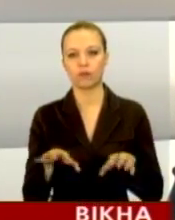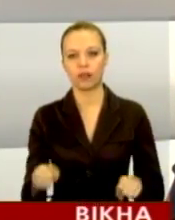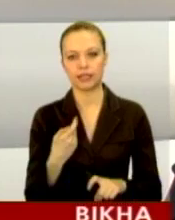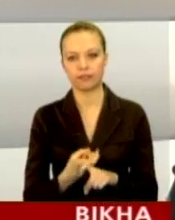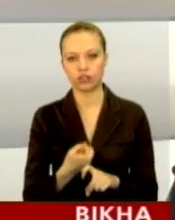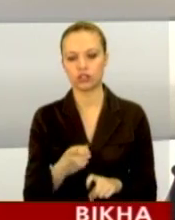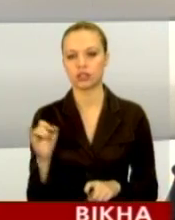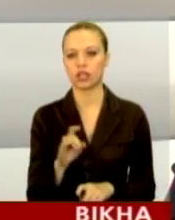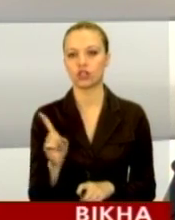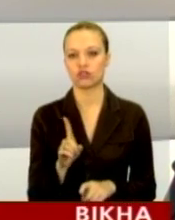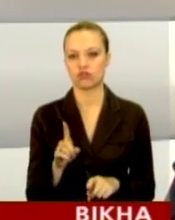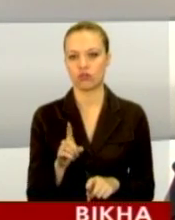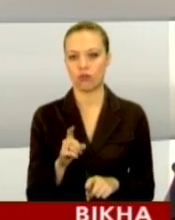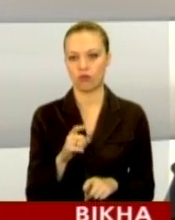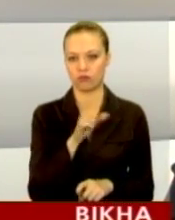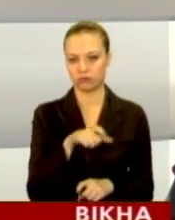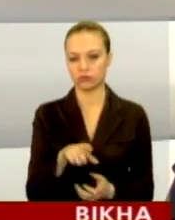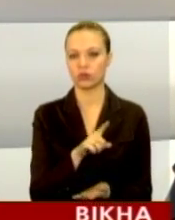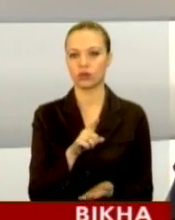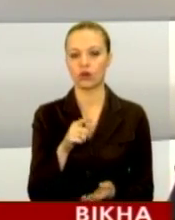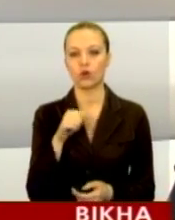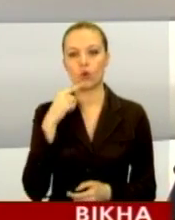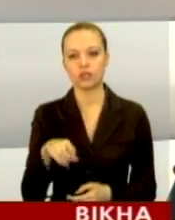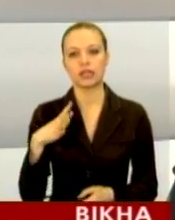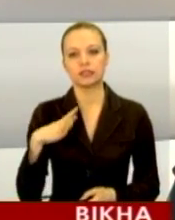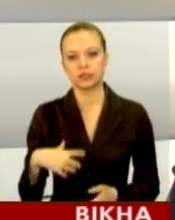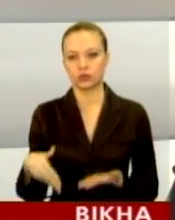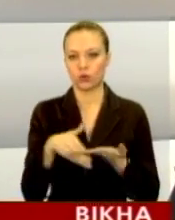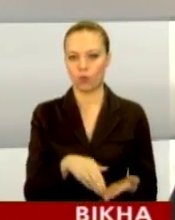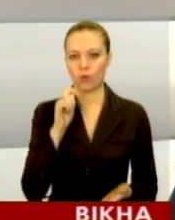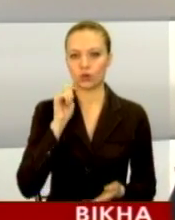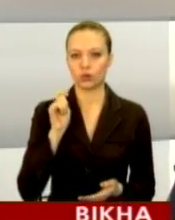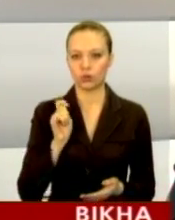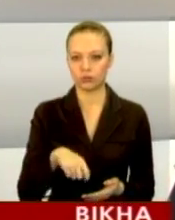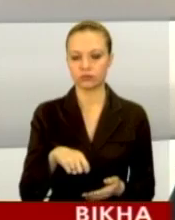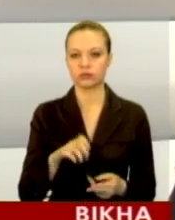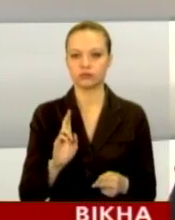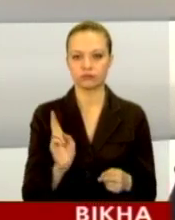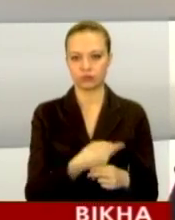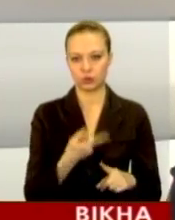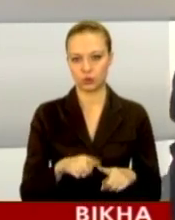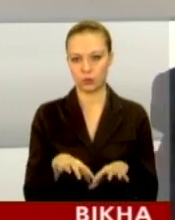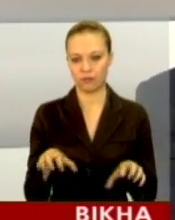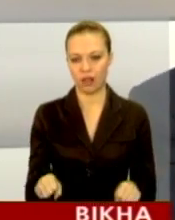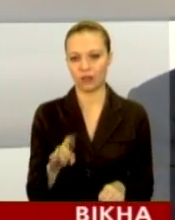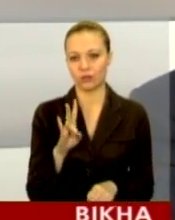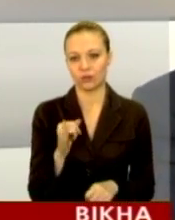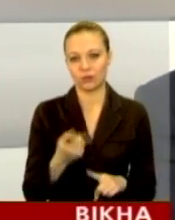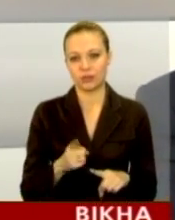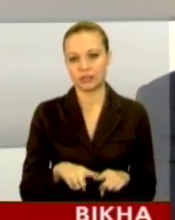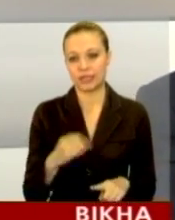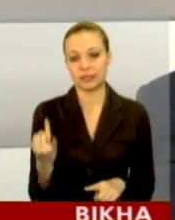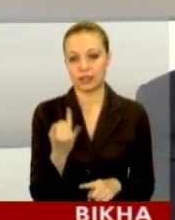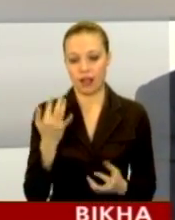фашисти, і що вони мусять, Росія, допомогти Україні позбавитися від цієї влади. Ну, це